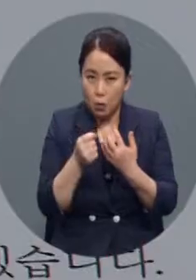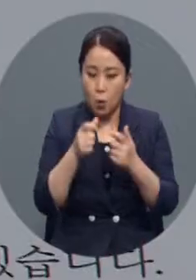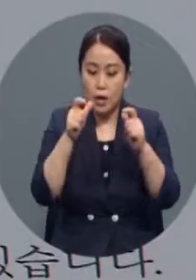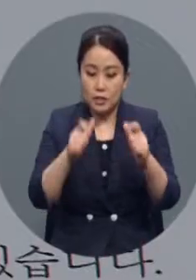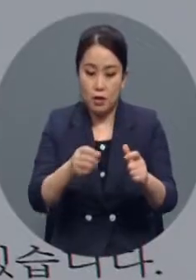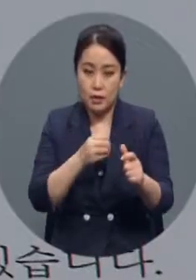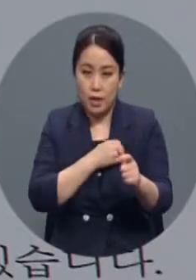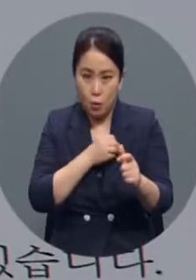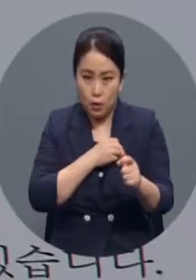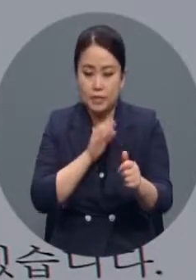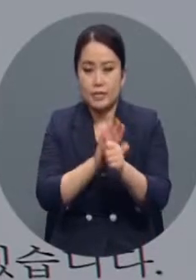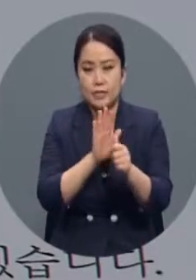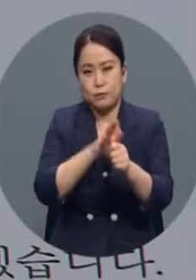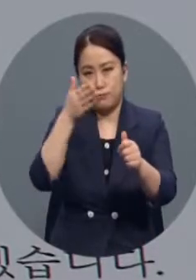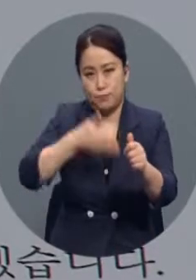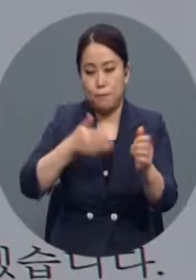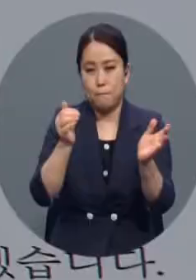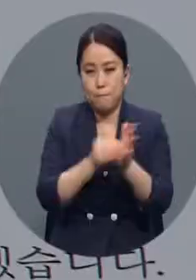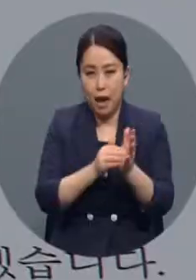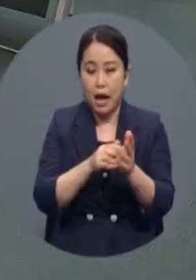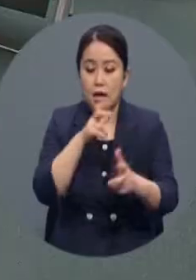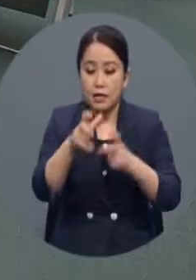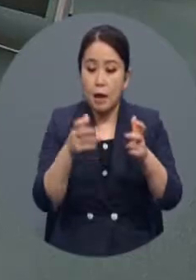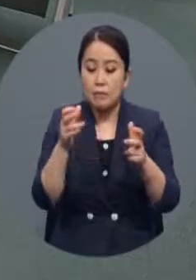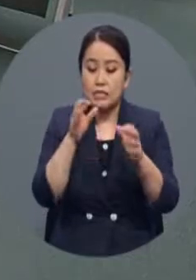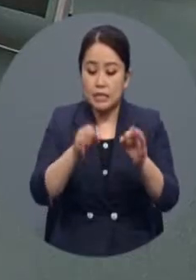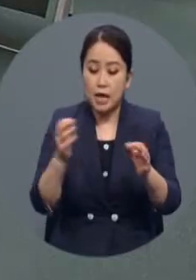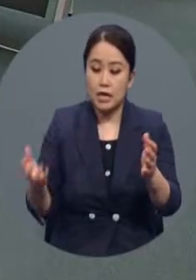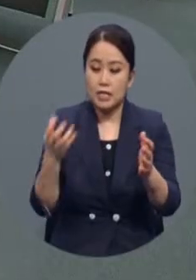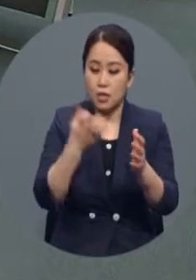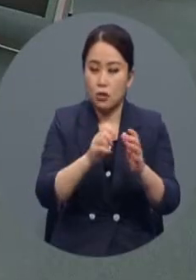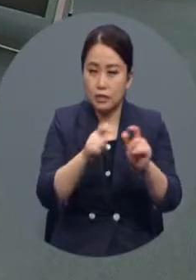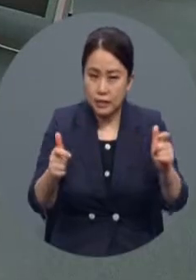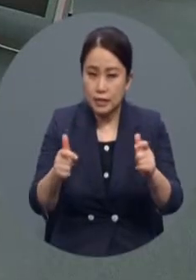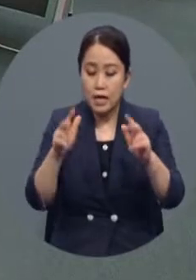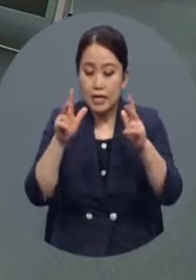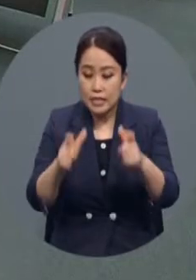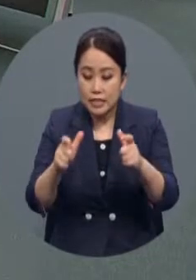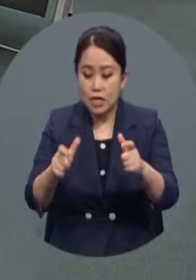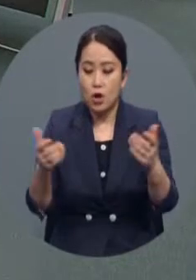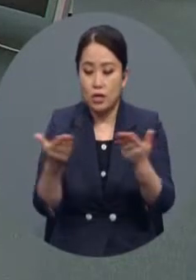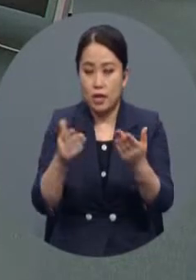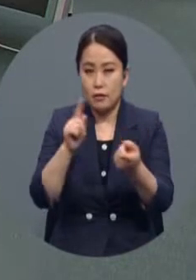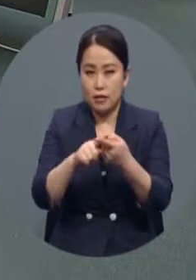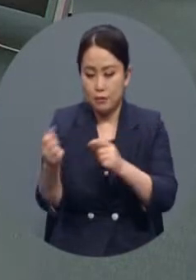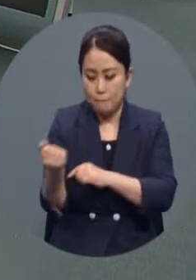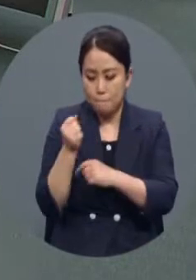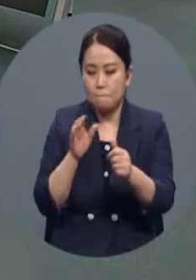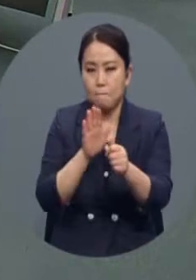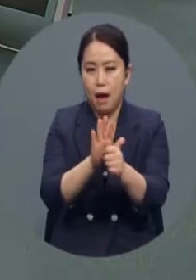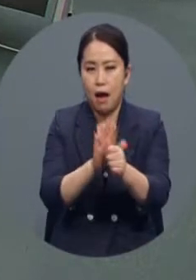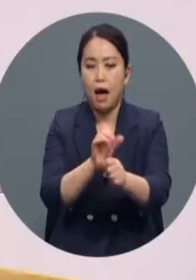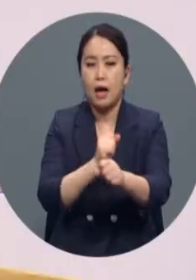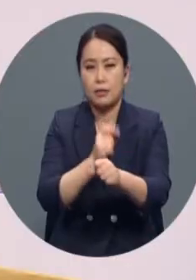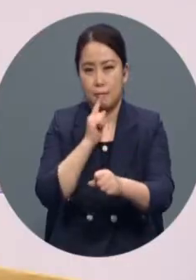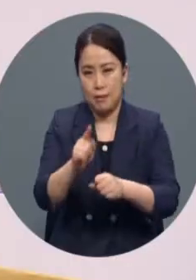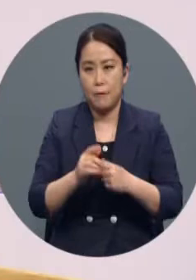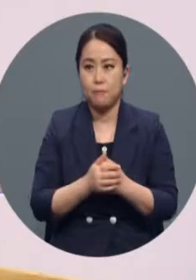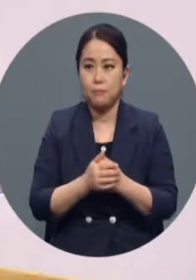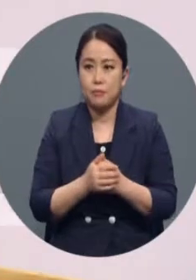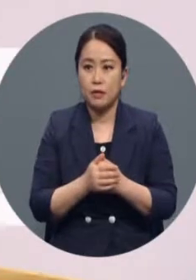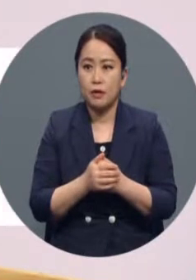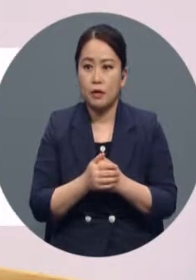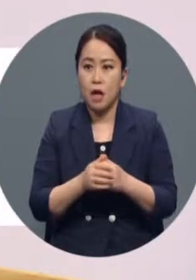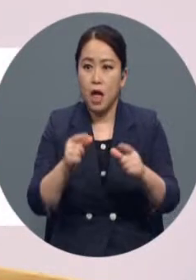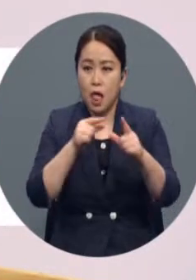서른 의원은 산업은행 이전 등 지역 현안 해결에 힘을 보태겠다며 민심 공략에 나섰습니다. 일부 반대가 있다 그래서